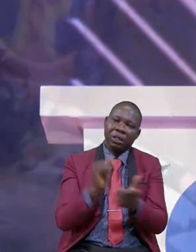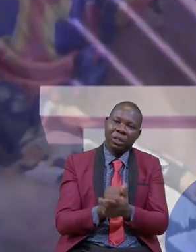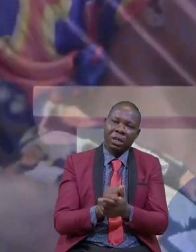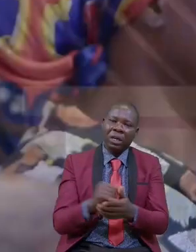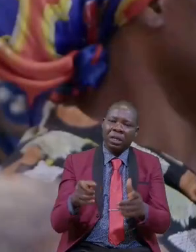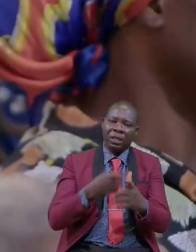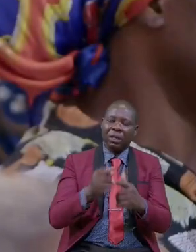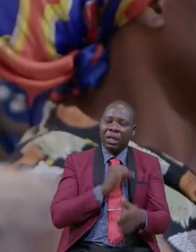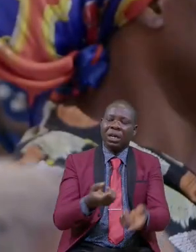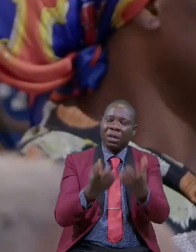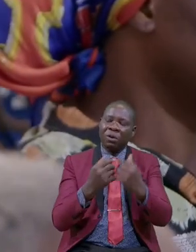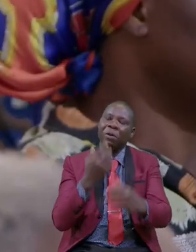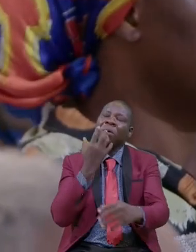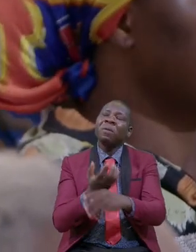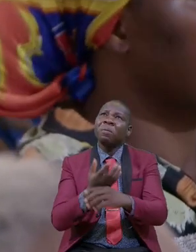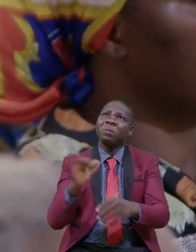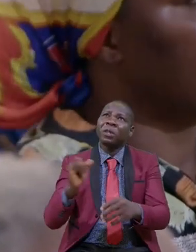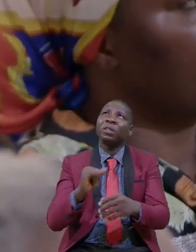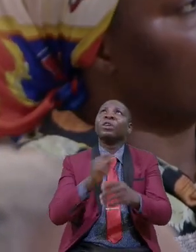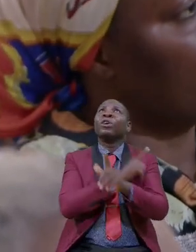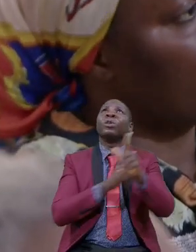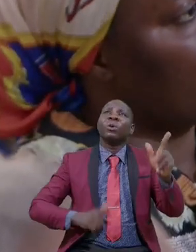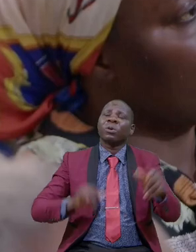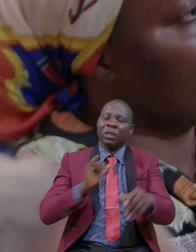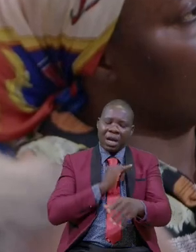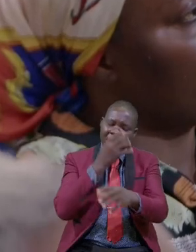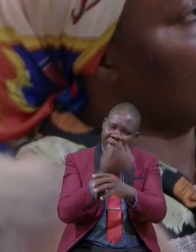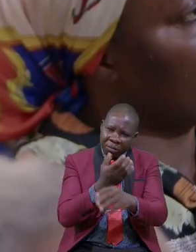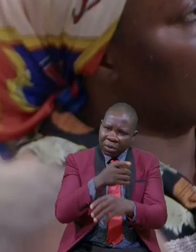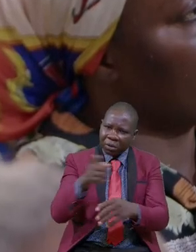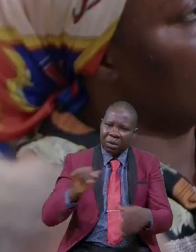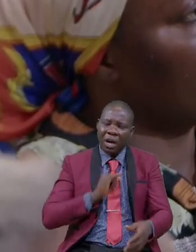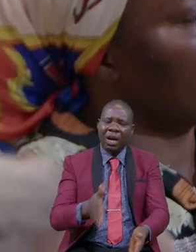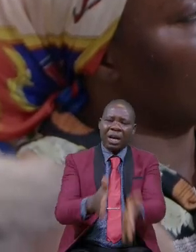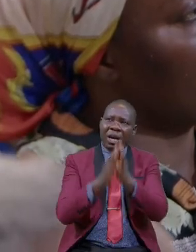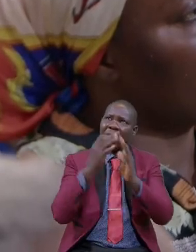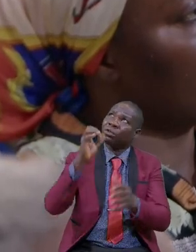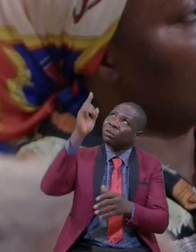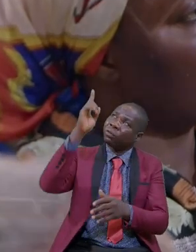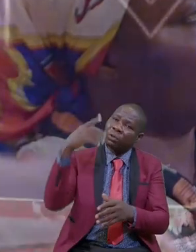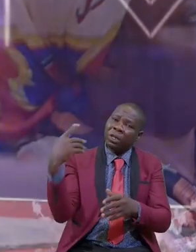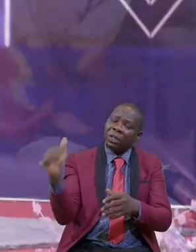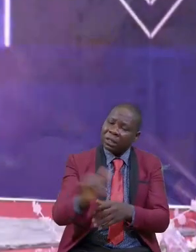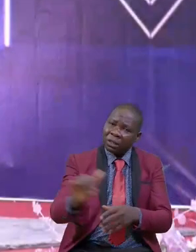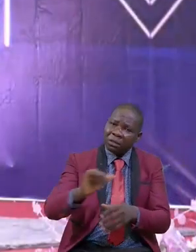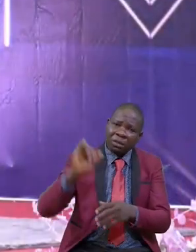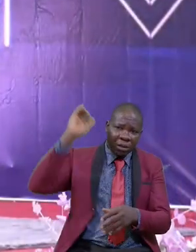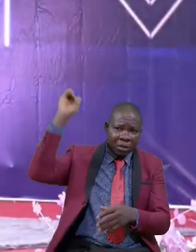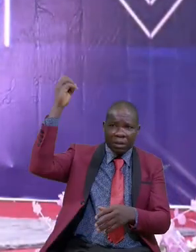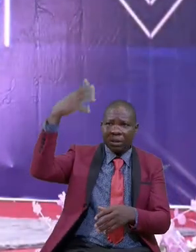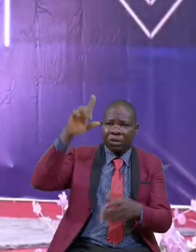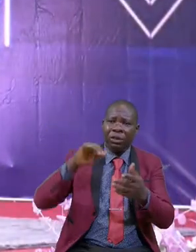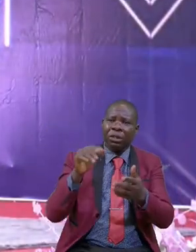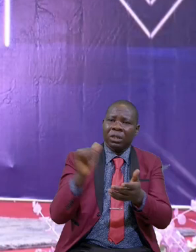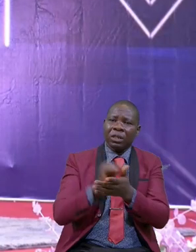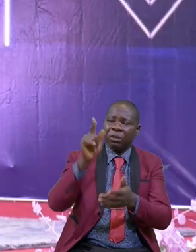I'm saying, Lord, je pleure, I beseech you. Oh, I ask Seigneur, of you the same grace, la même grâce you're giving that que tu as